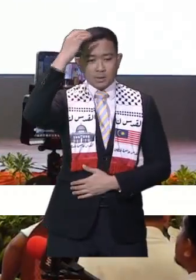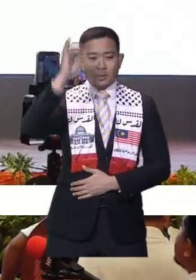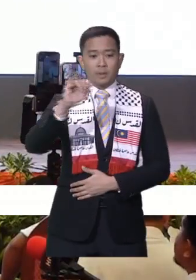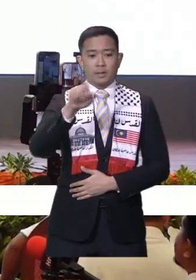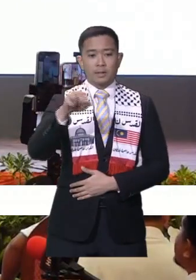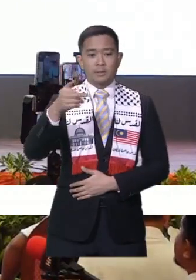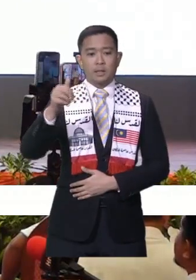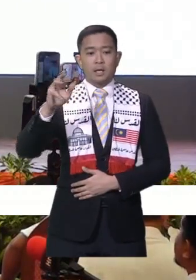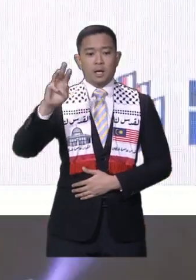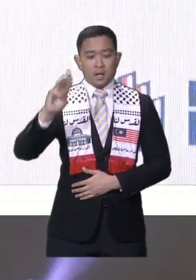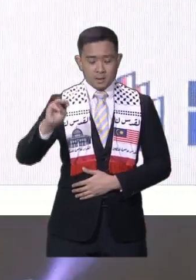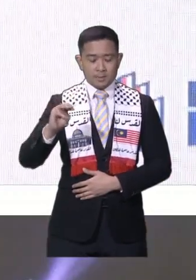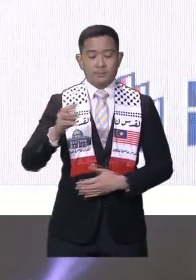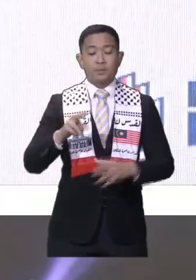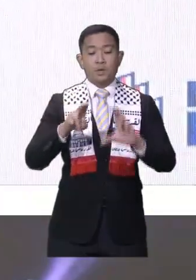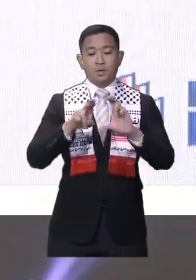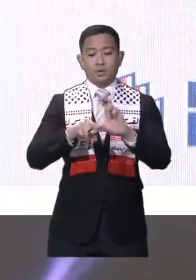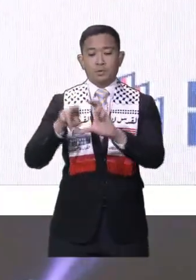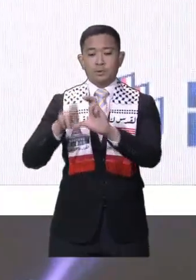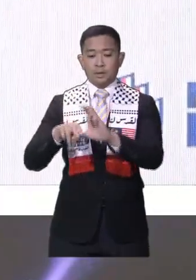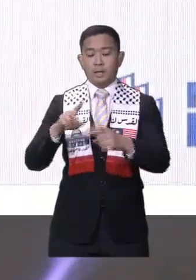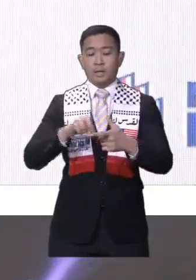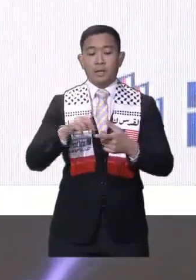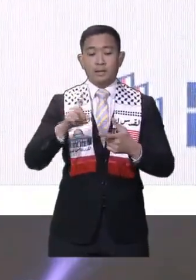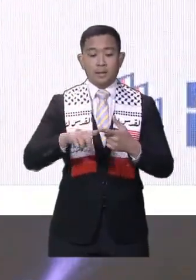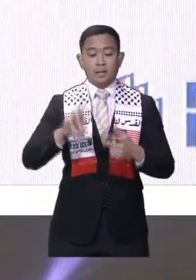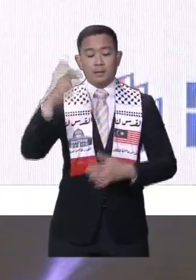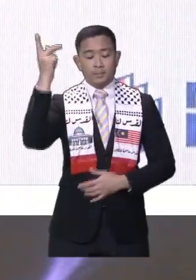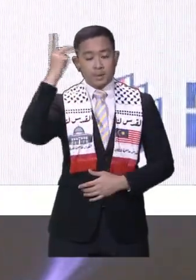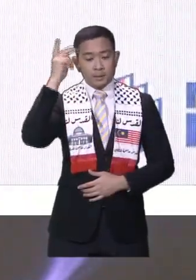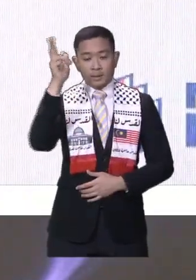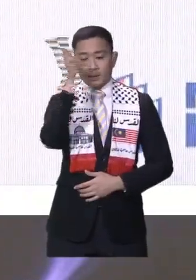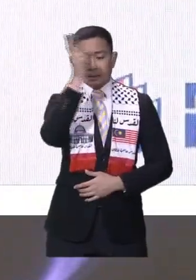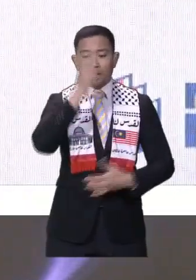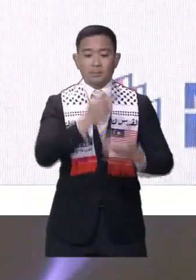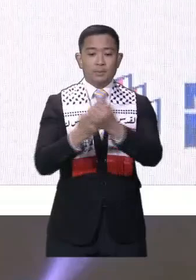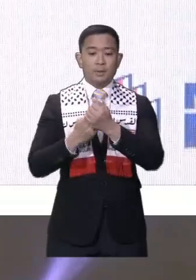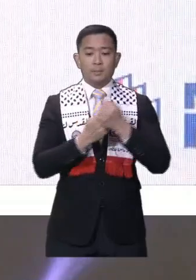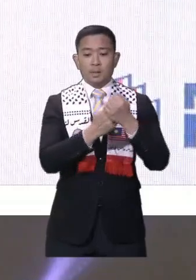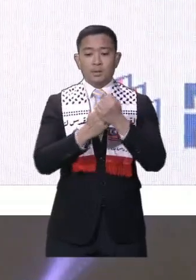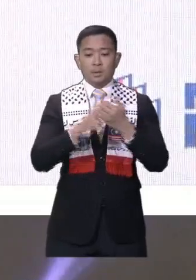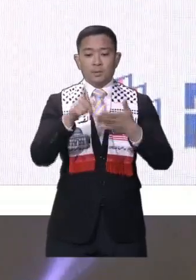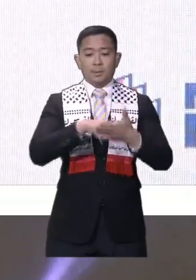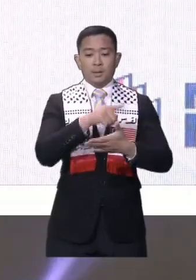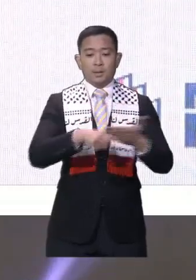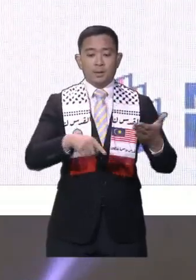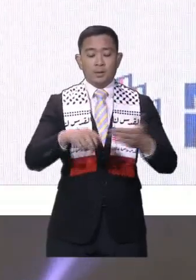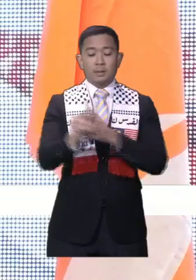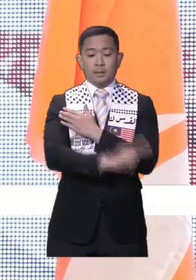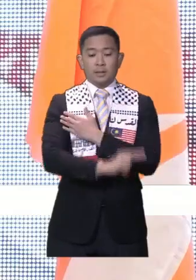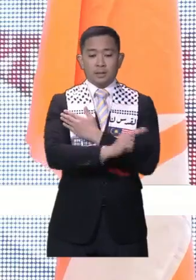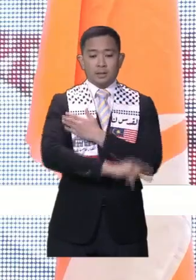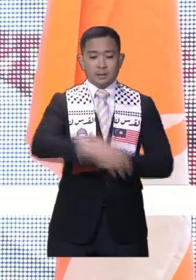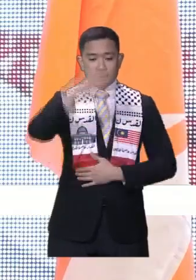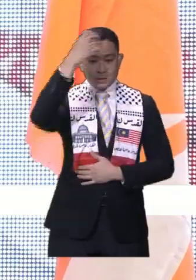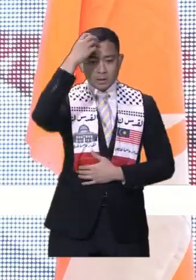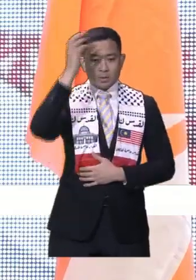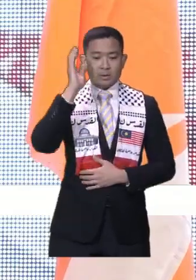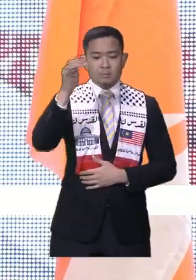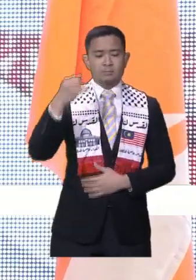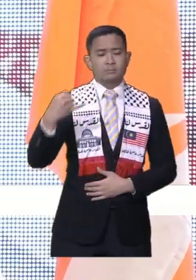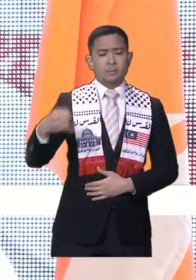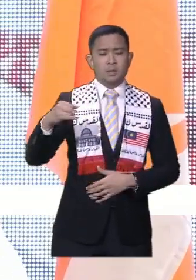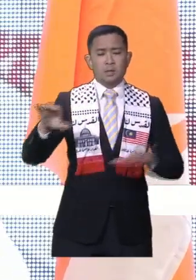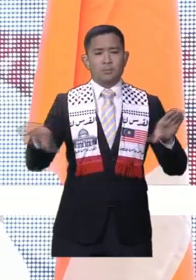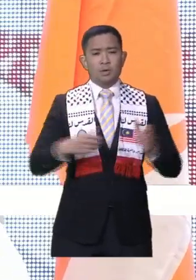pula berkata, pembahagian kerusi antara parti komponen kerajaan perpaduan pada pilihan raya Negeri Selangor akan datang tidak boleh